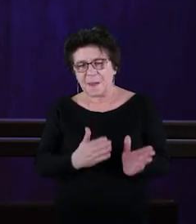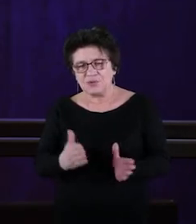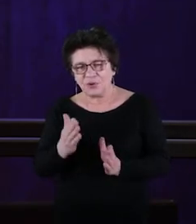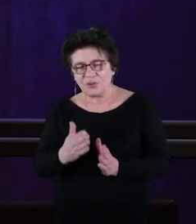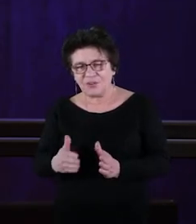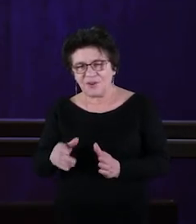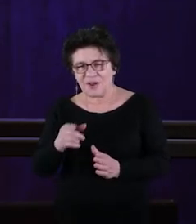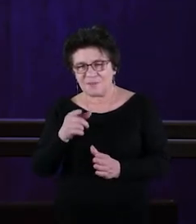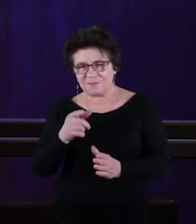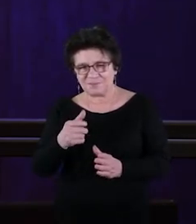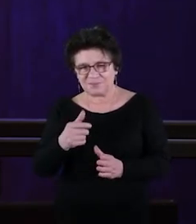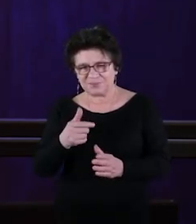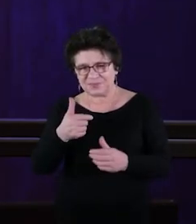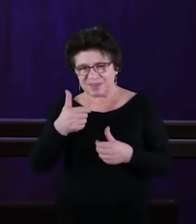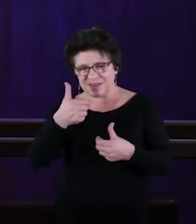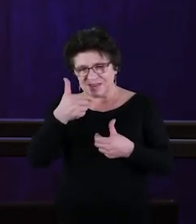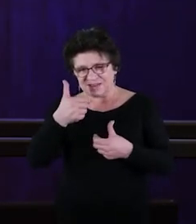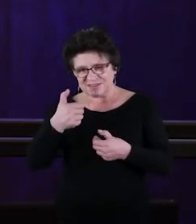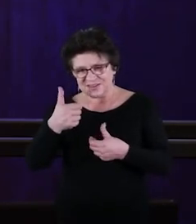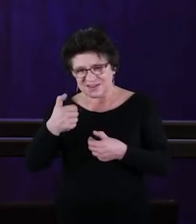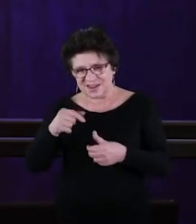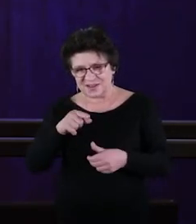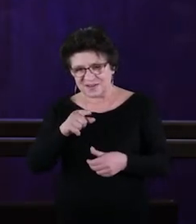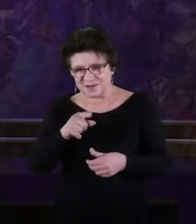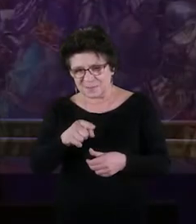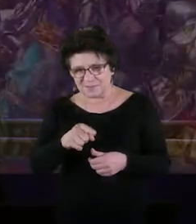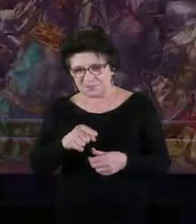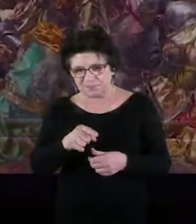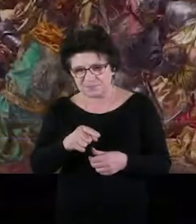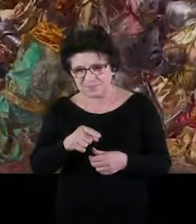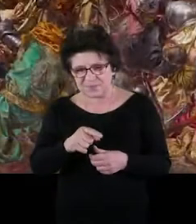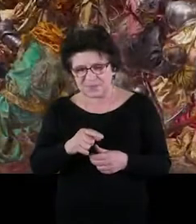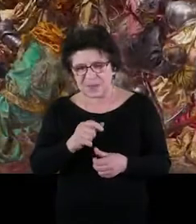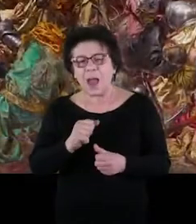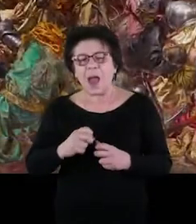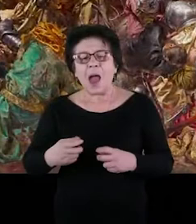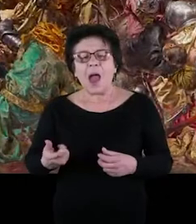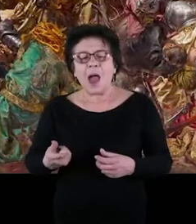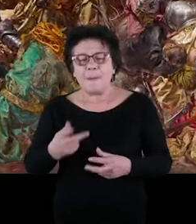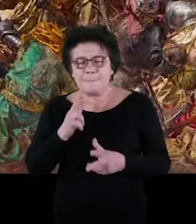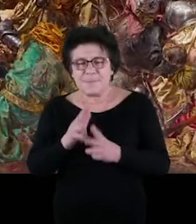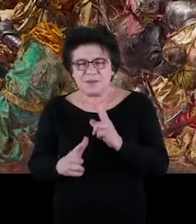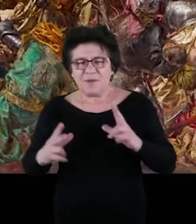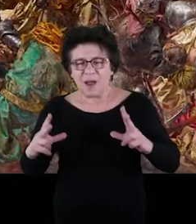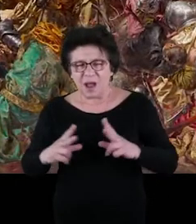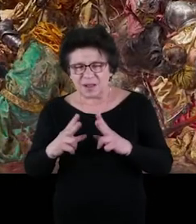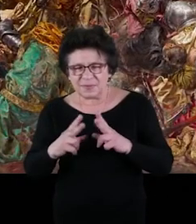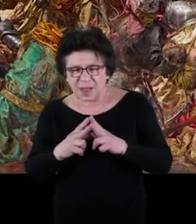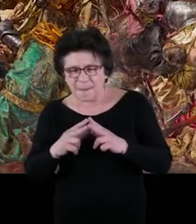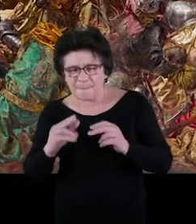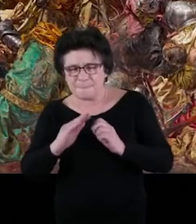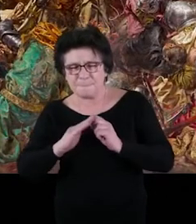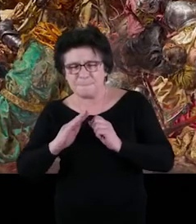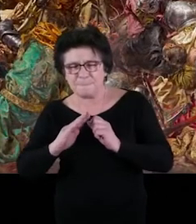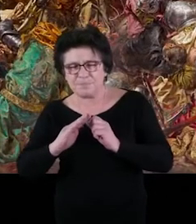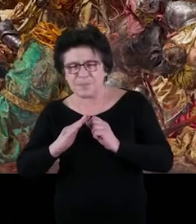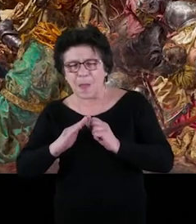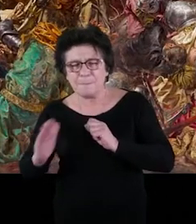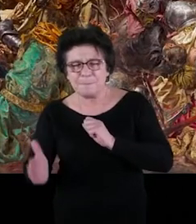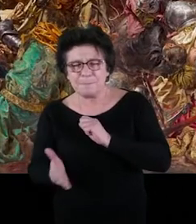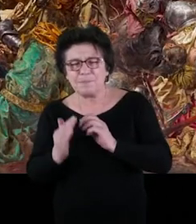także po Agacie Christie Bitwa pod Grunwaldem tutaj w tle jestem autorką tej książki